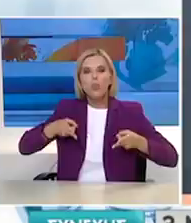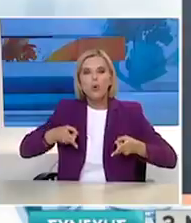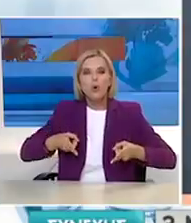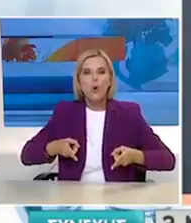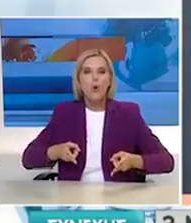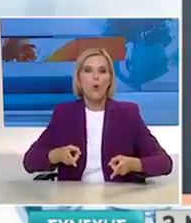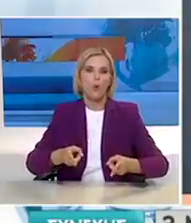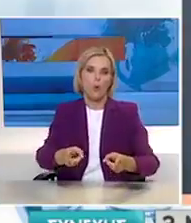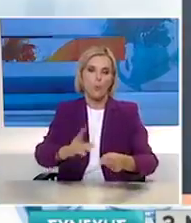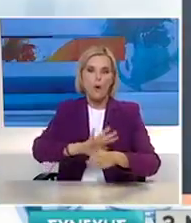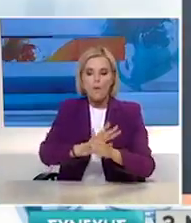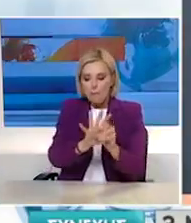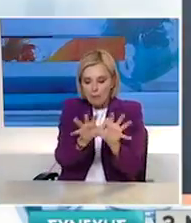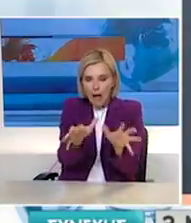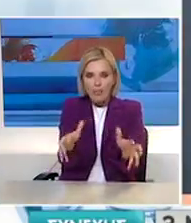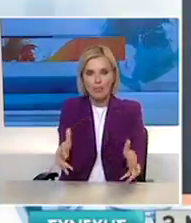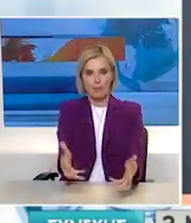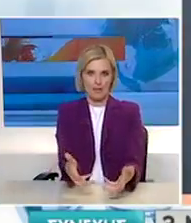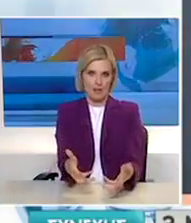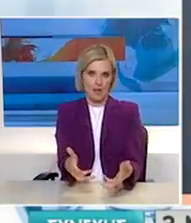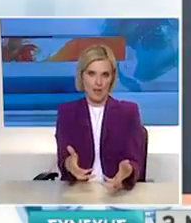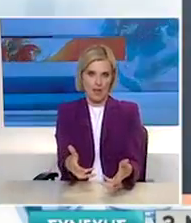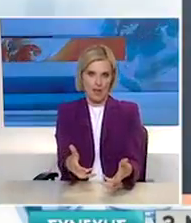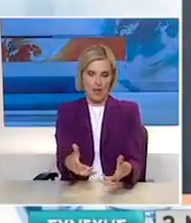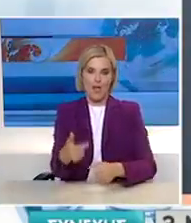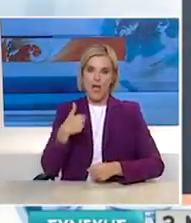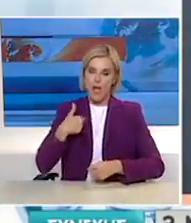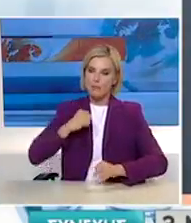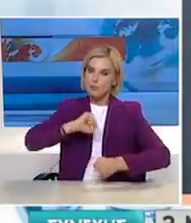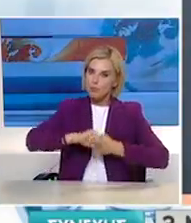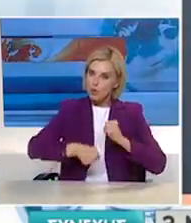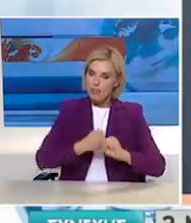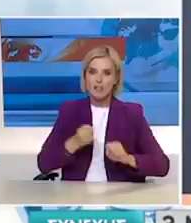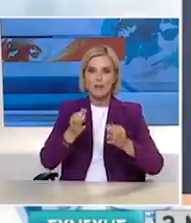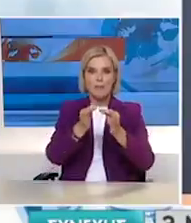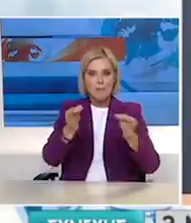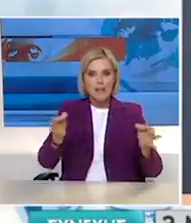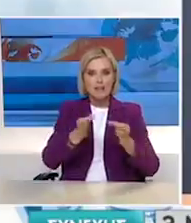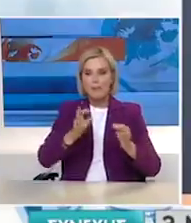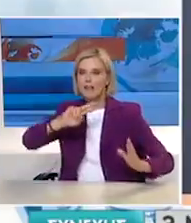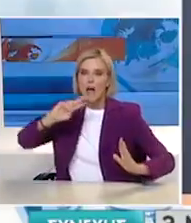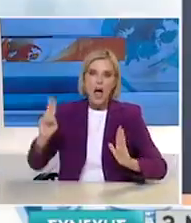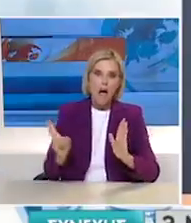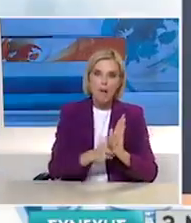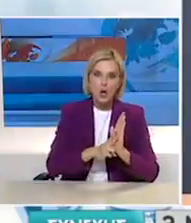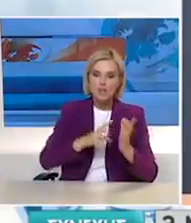την πανδημία. Το απαγορευτικό οδήγησε σε μείωση του ρυθμού νέων λοιμόξεων σε πάρα πολλές χώρες του κόσμου,